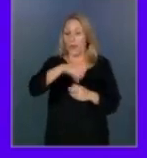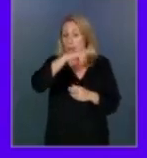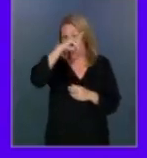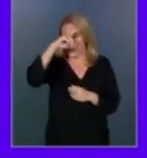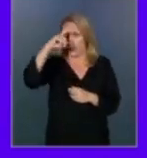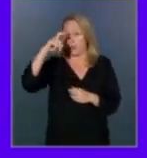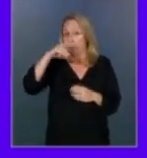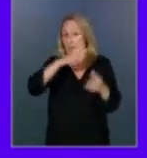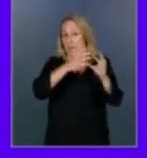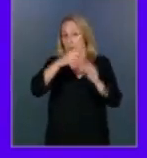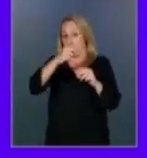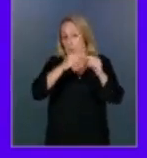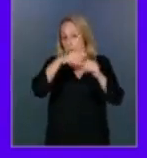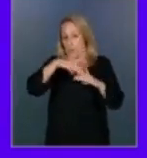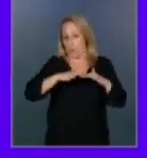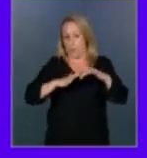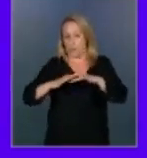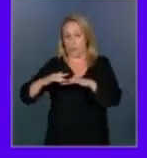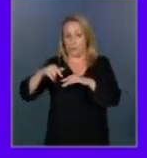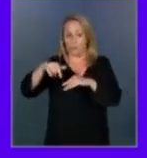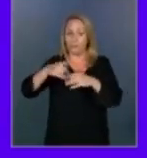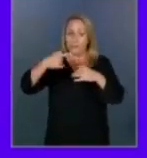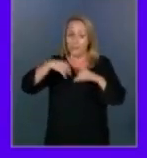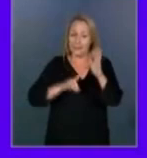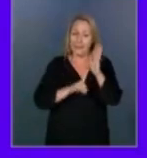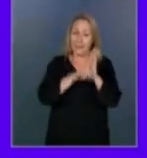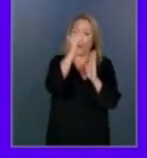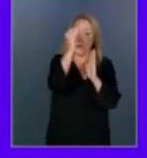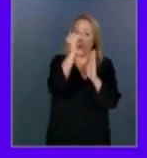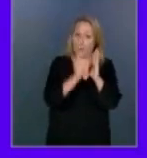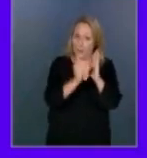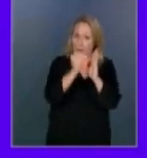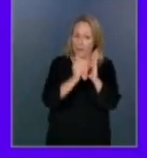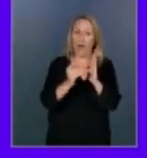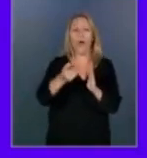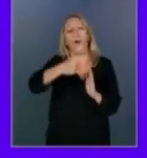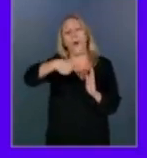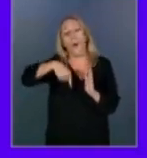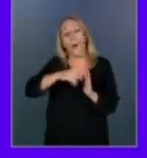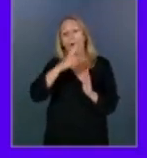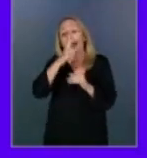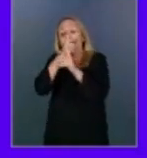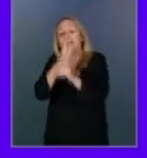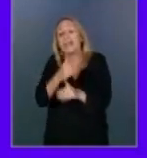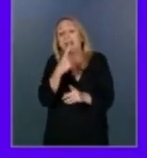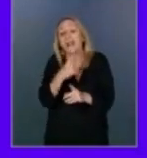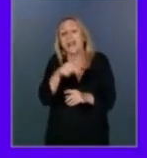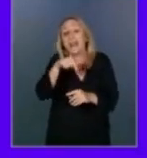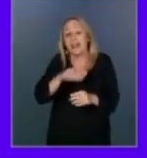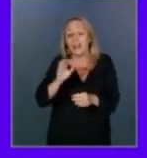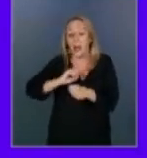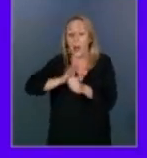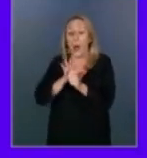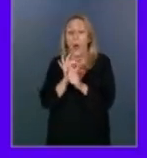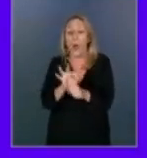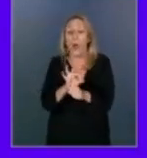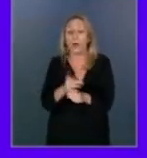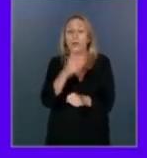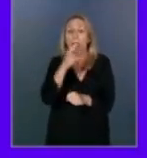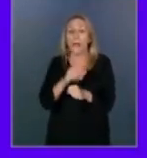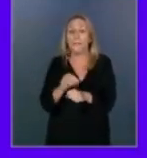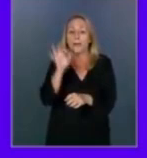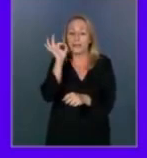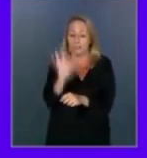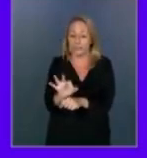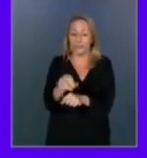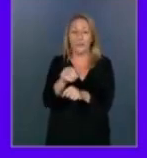μας, διότι όταν θα πέφτει και η θερμοκρασία, όλοι οι ειδικοί λένε ότι ο ιός έχει μεγαλύτερη χρόνο ζωής πάνω